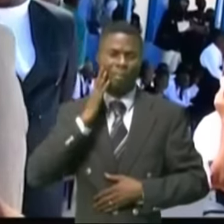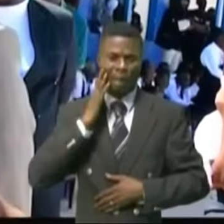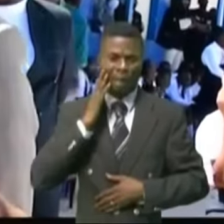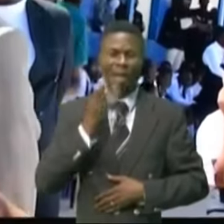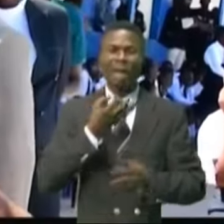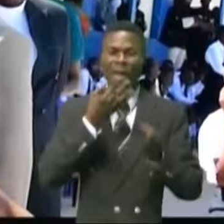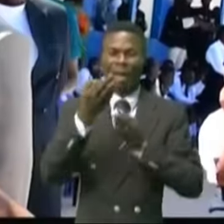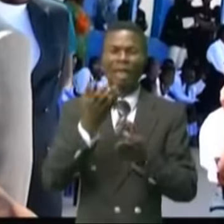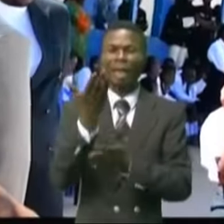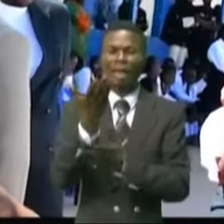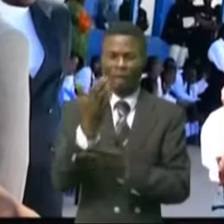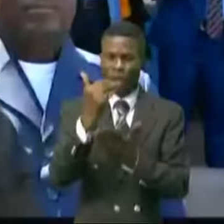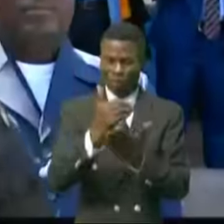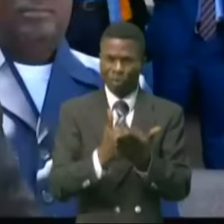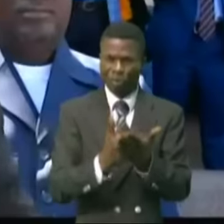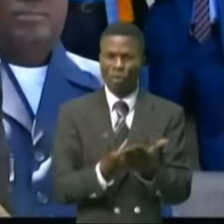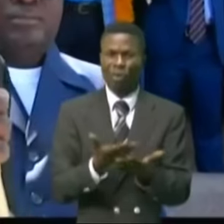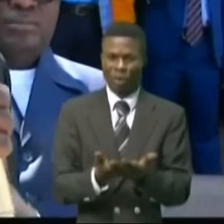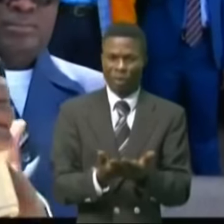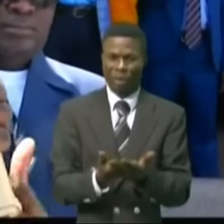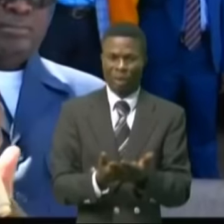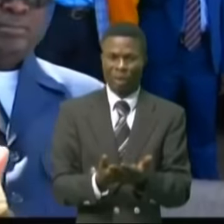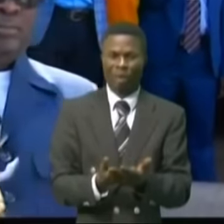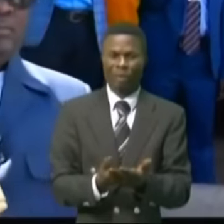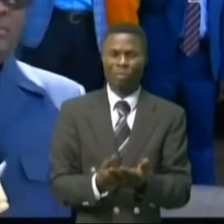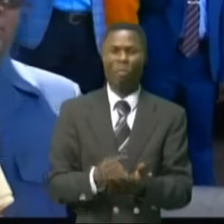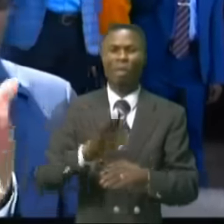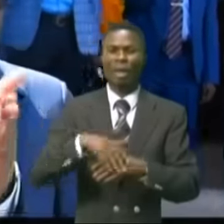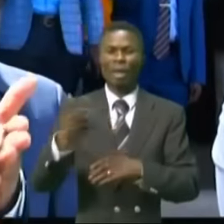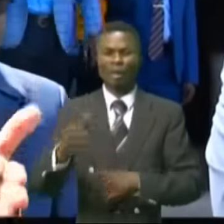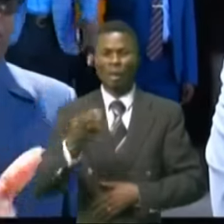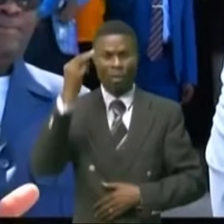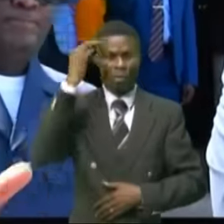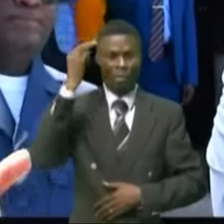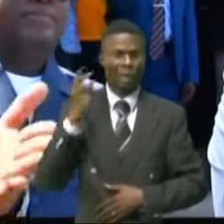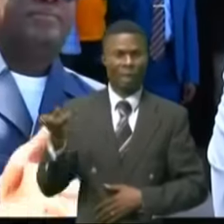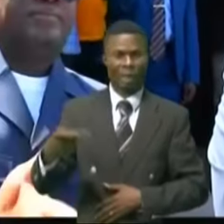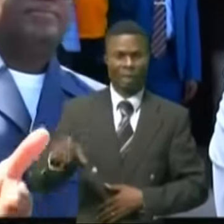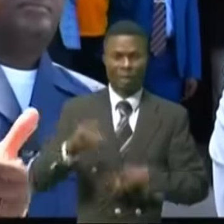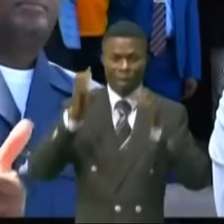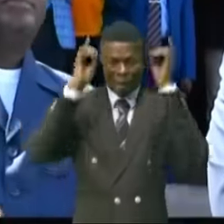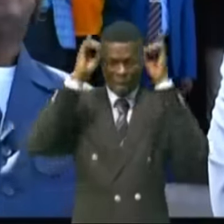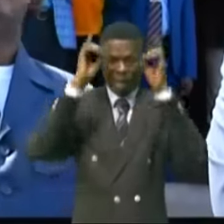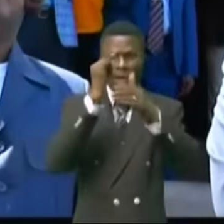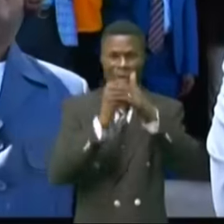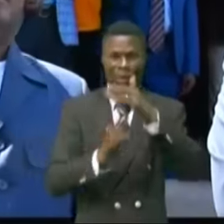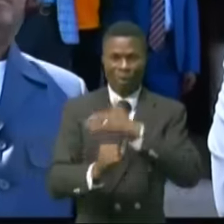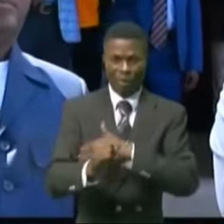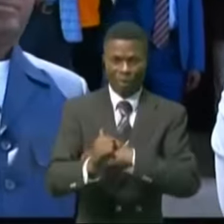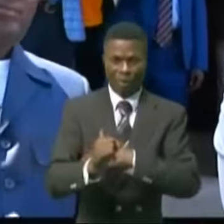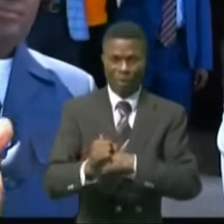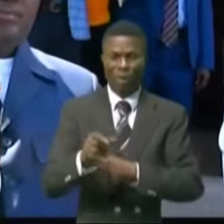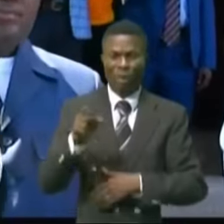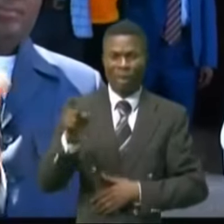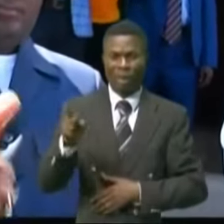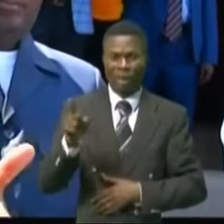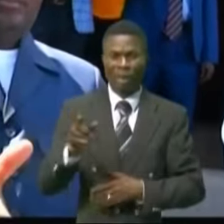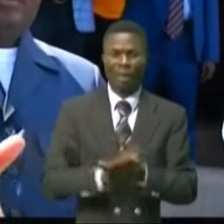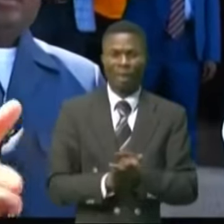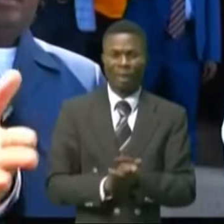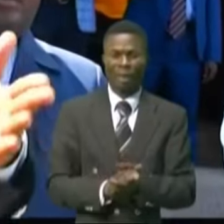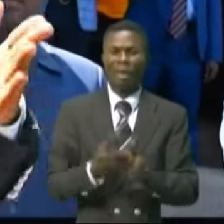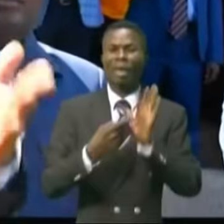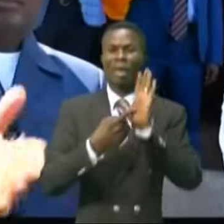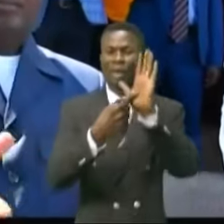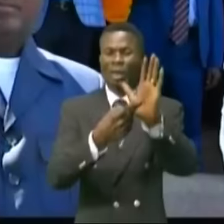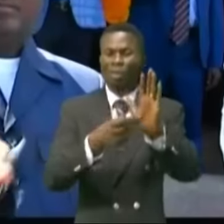quelques recommandations ont suffi. Enfin, c'était les tours du ministre provincial de l'Intérieur, Deouda Kapenda-Wakapenda,